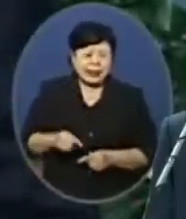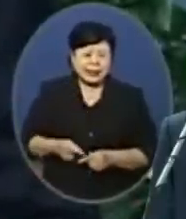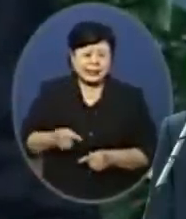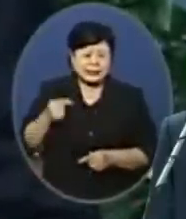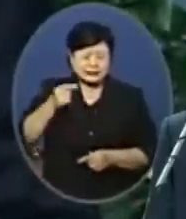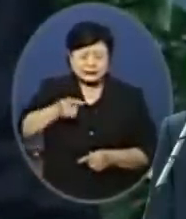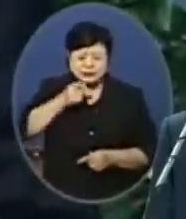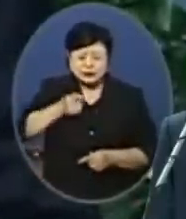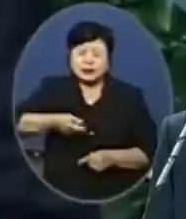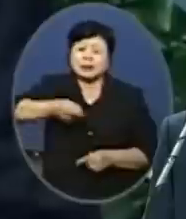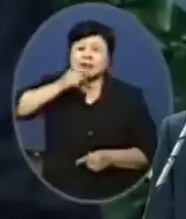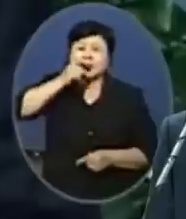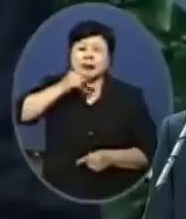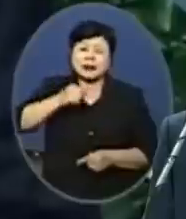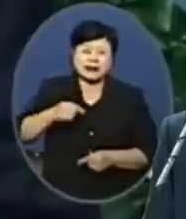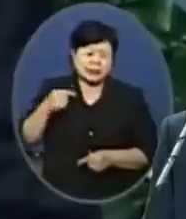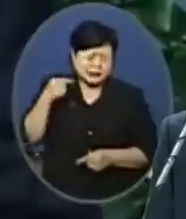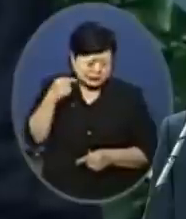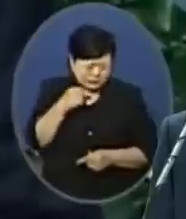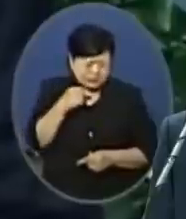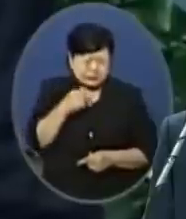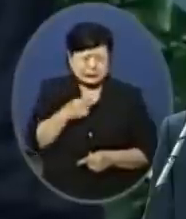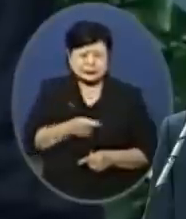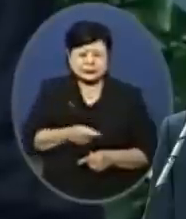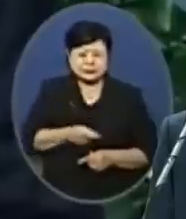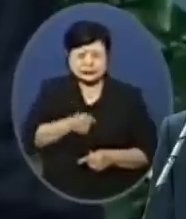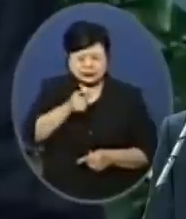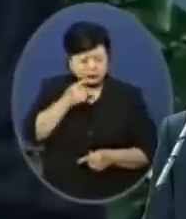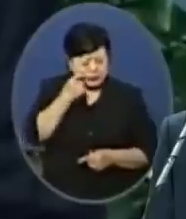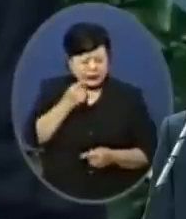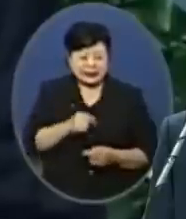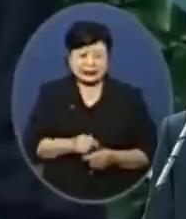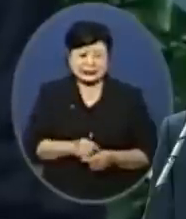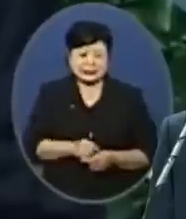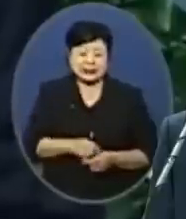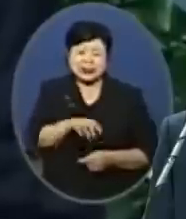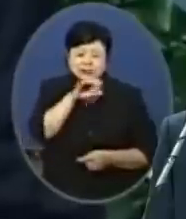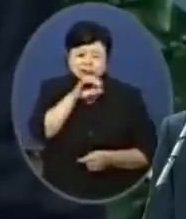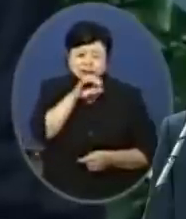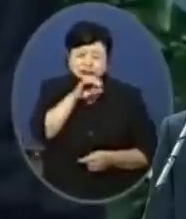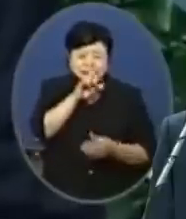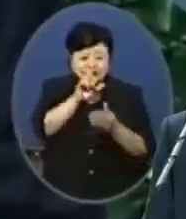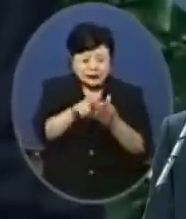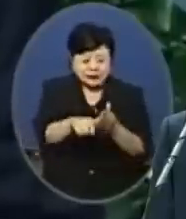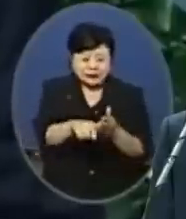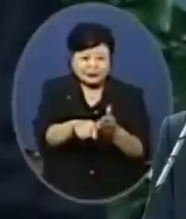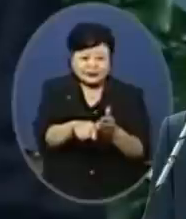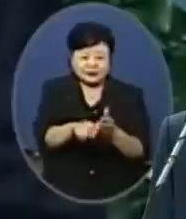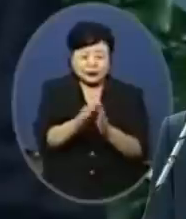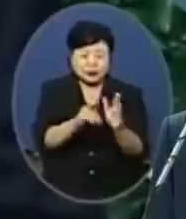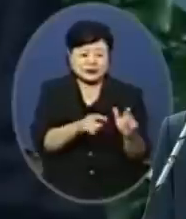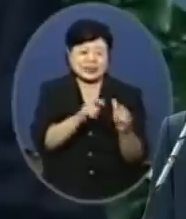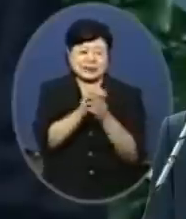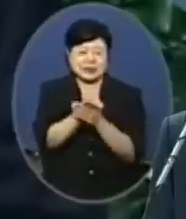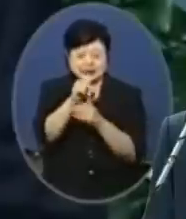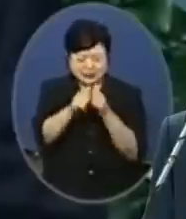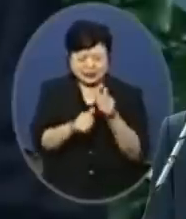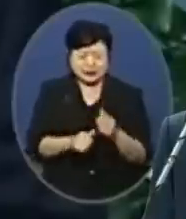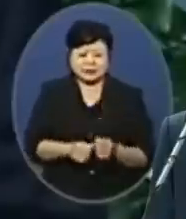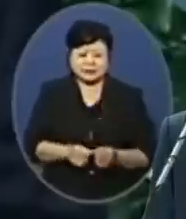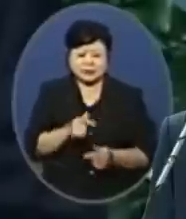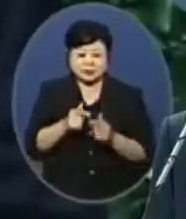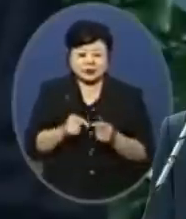마심에 그 물이 독이 있어 못 먹었습니다. 모두 다 원망과 불평할 때 모세가 기도하며 하나님